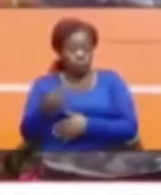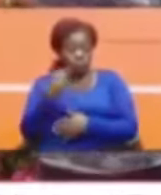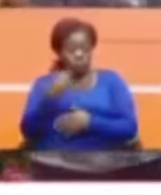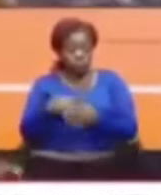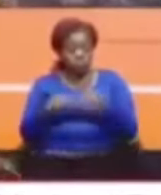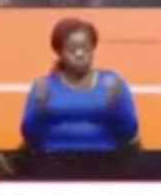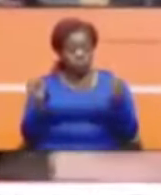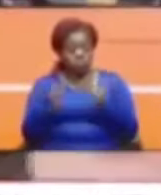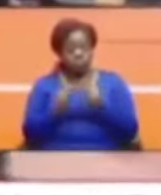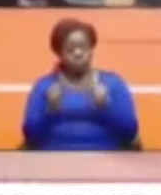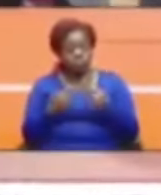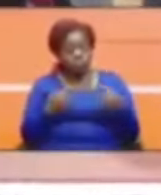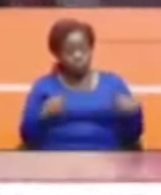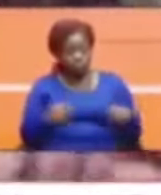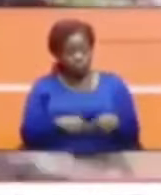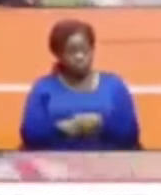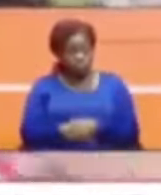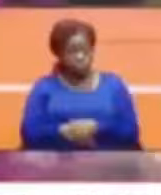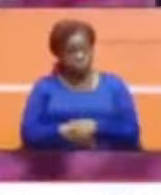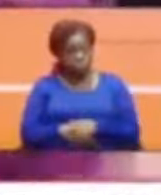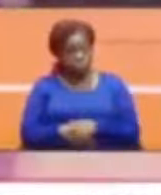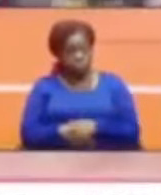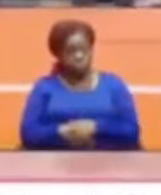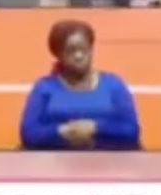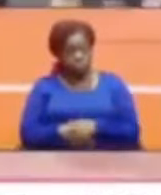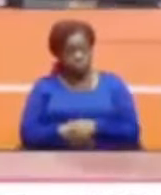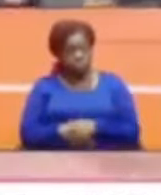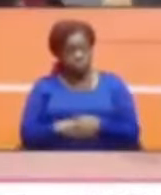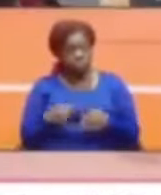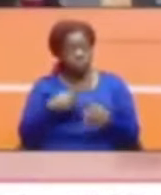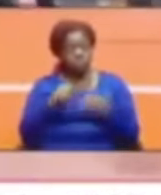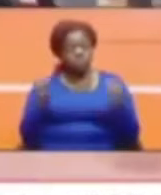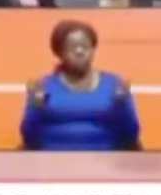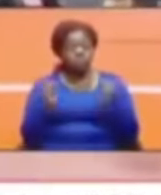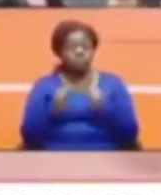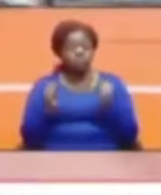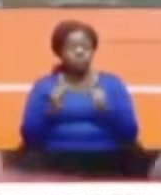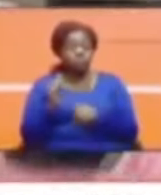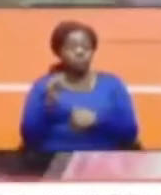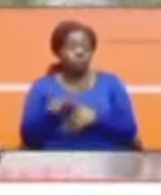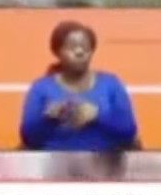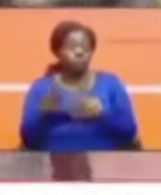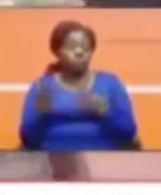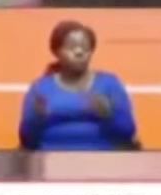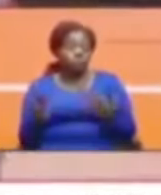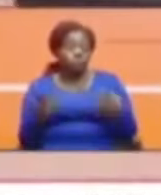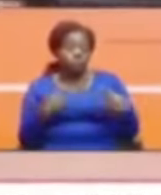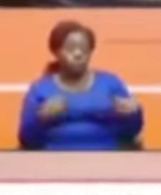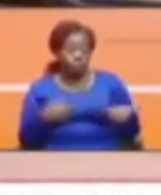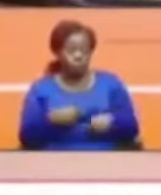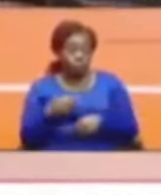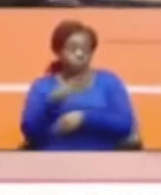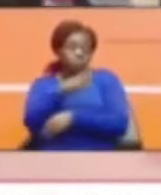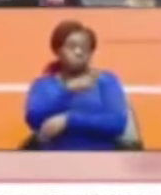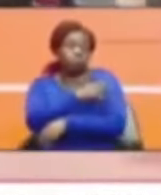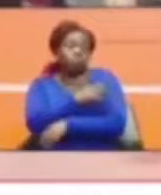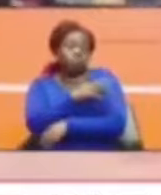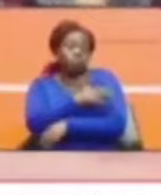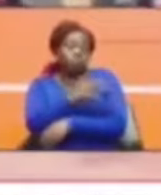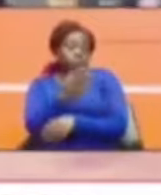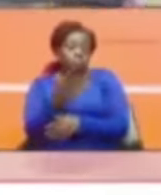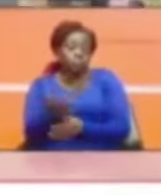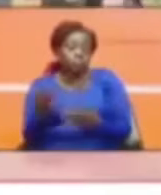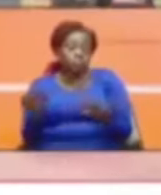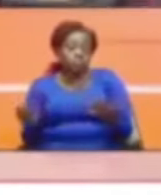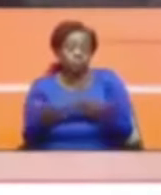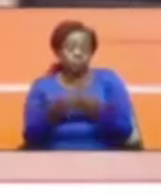nti mulwadde wa mutima. Bamuzeeyo mu kkomera ate nga mulwadde nnyo, mulwadde munnange, mulwadde wa sukaali, mulwadde wa mutima, mulwadde wa puresa, mulwadde nnyo